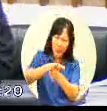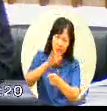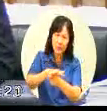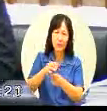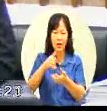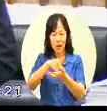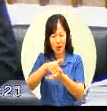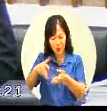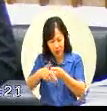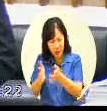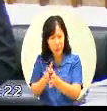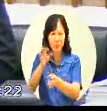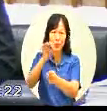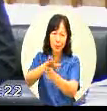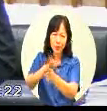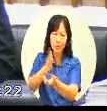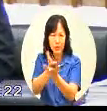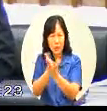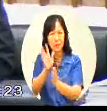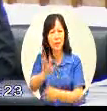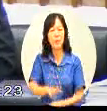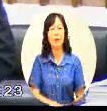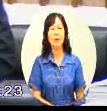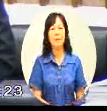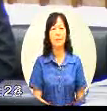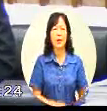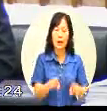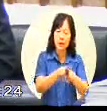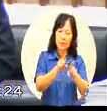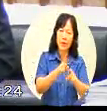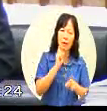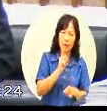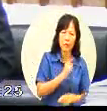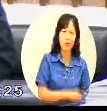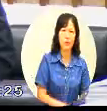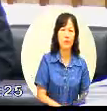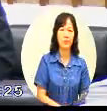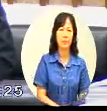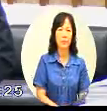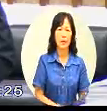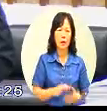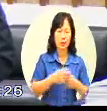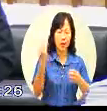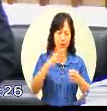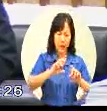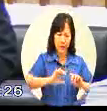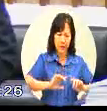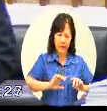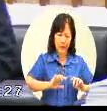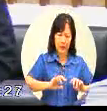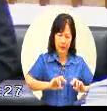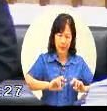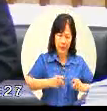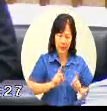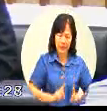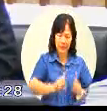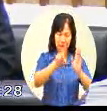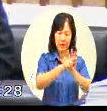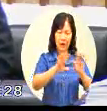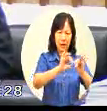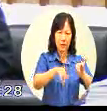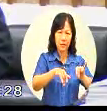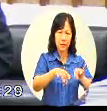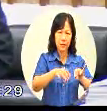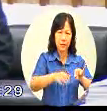势团体补助啊。那照常理来讲，合理调高地价税，我刚要引用陈洁